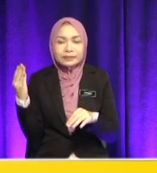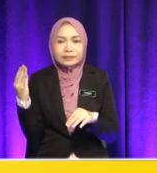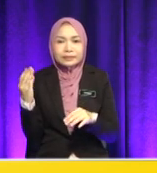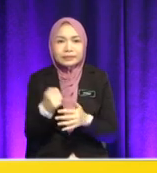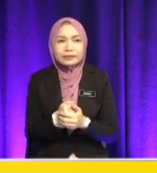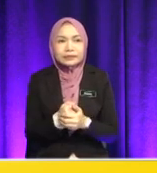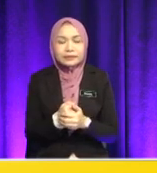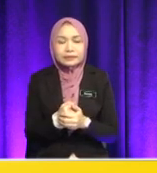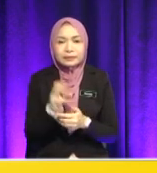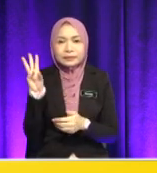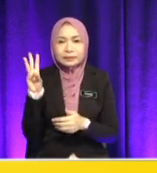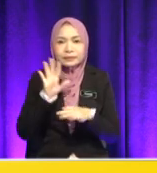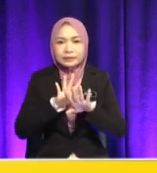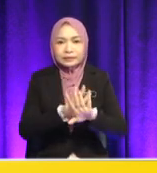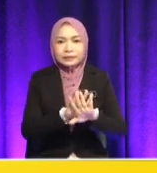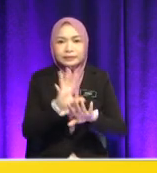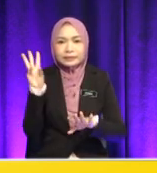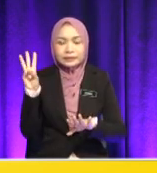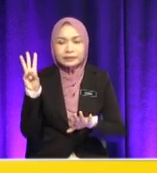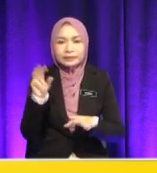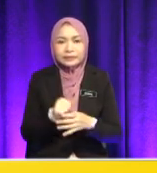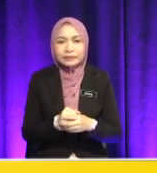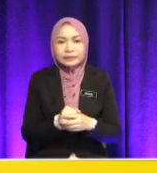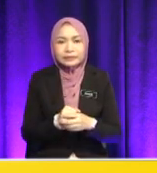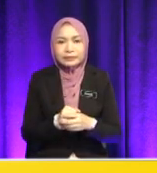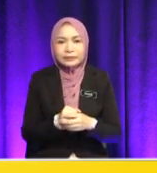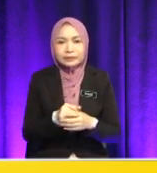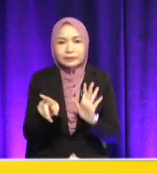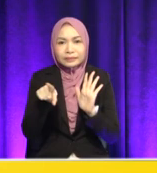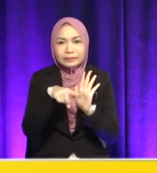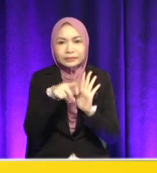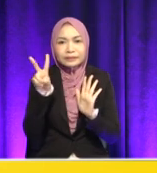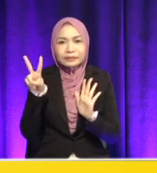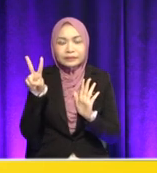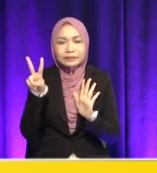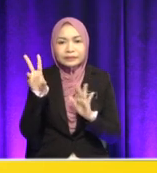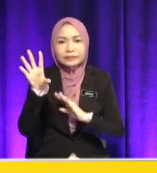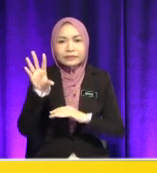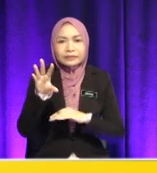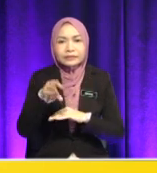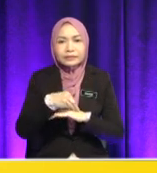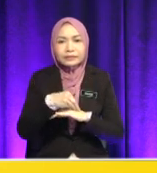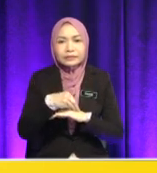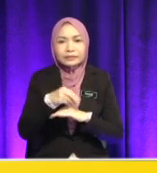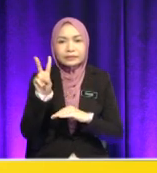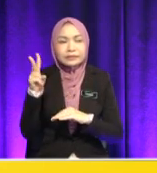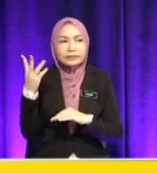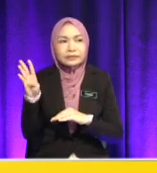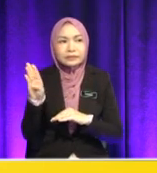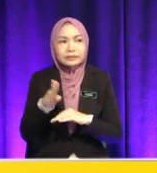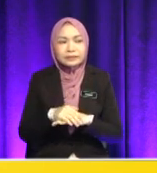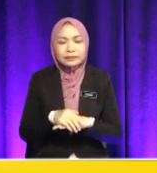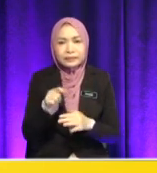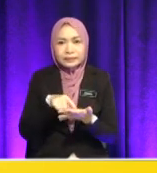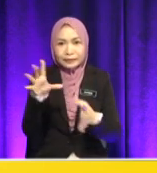di sini Kenapa -2 + 12 dan di sini terdapat 12 tolak 15 Oke